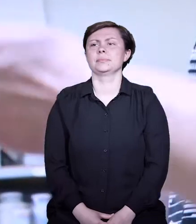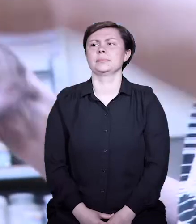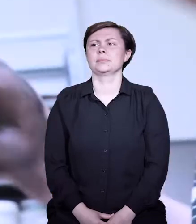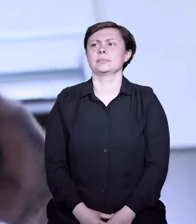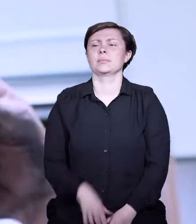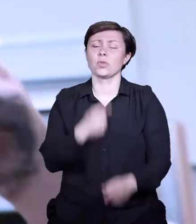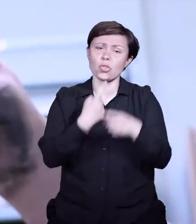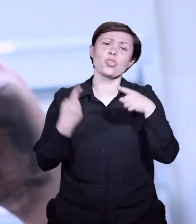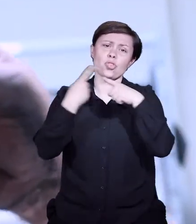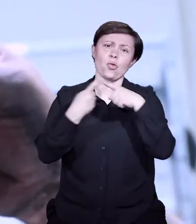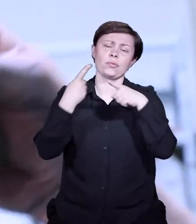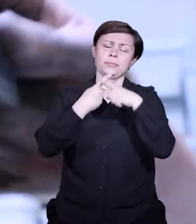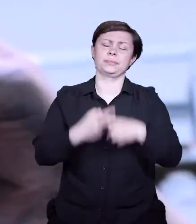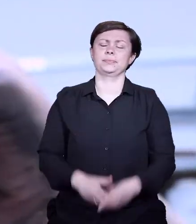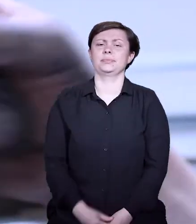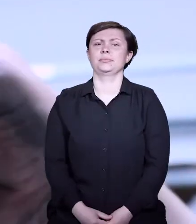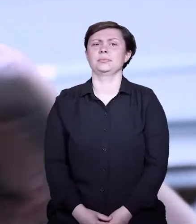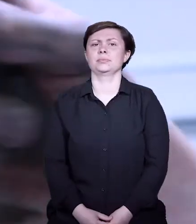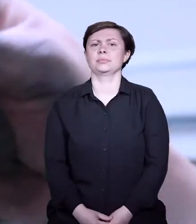i dokładam.